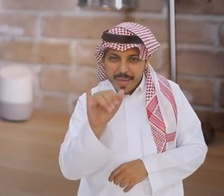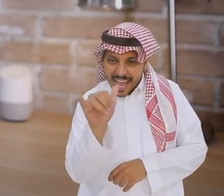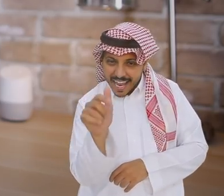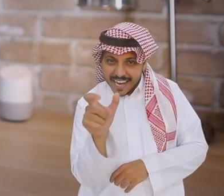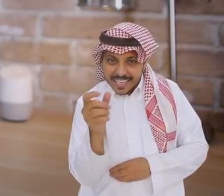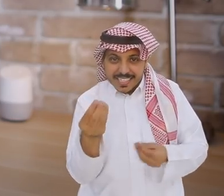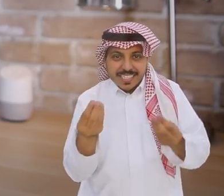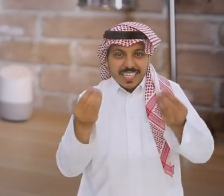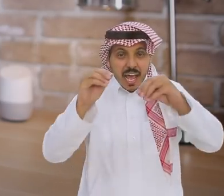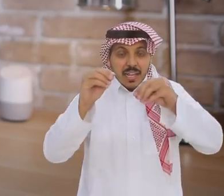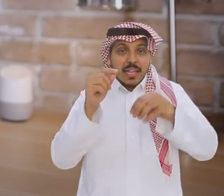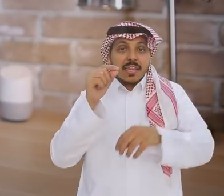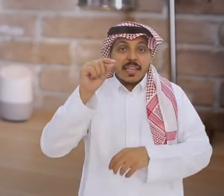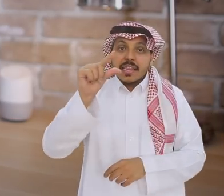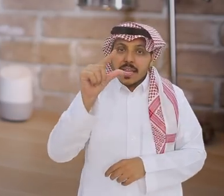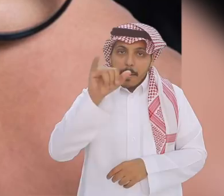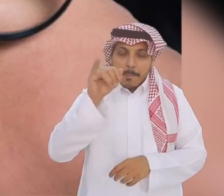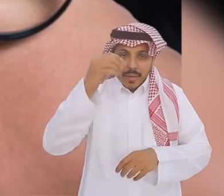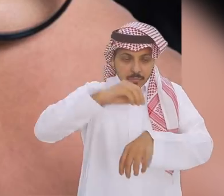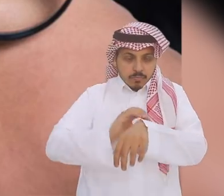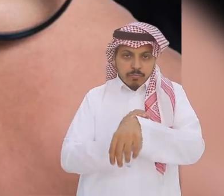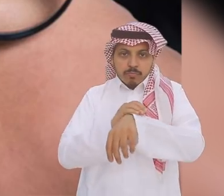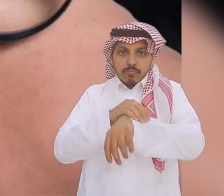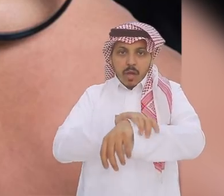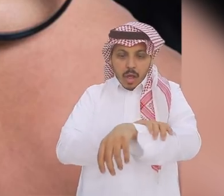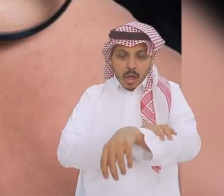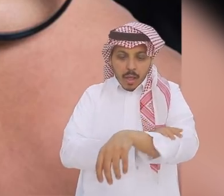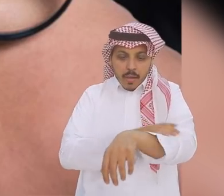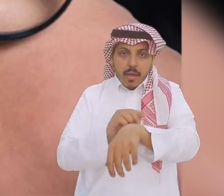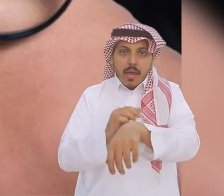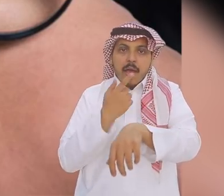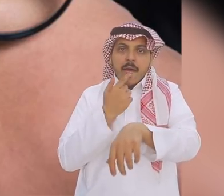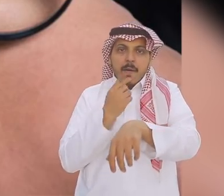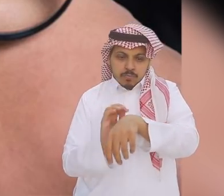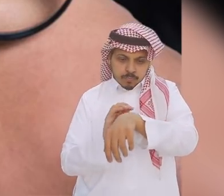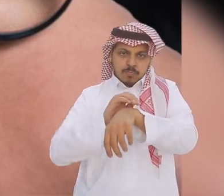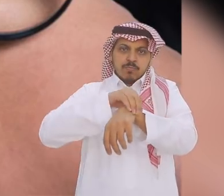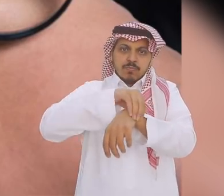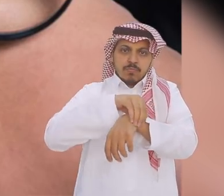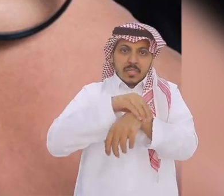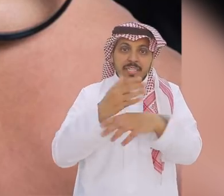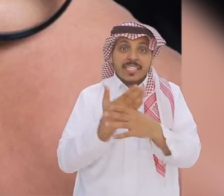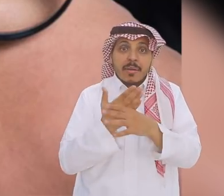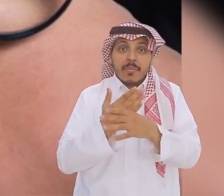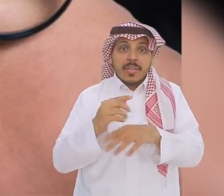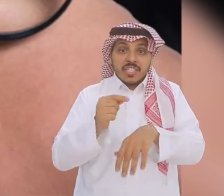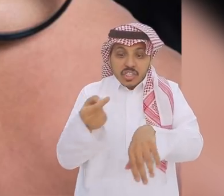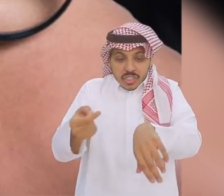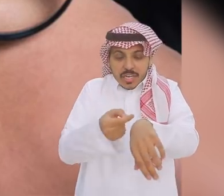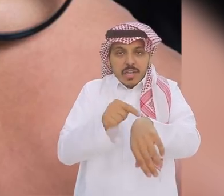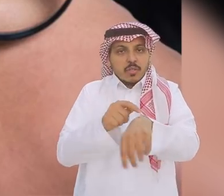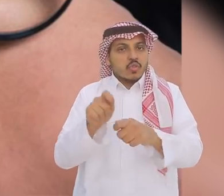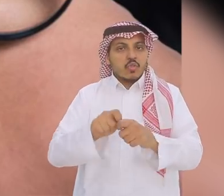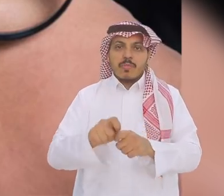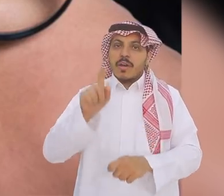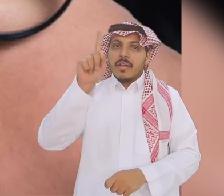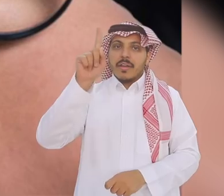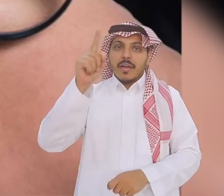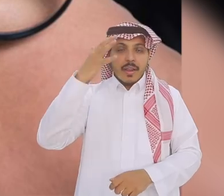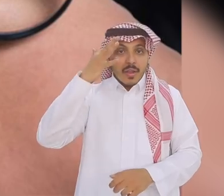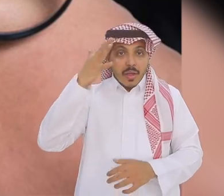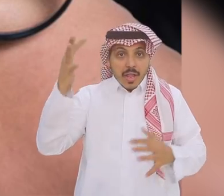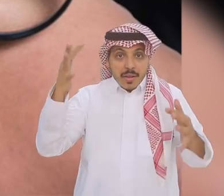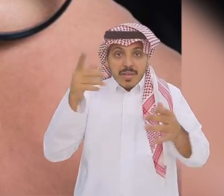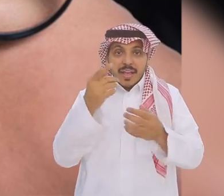الميلانين يبدا يطلع، فيسوي لك زي الوحمه، تلقائيا تطلع الوحمه بسبه هذه الشريحه. سبحان رب العالمين،